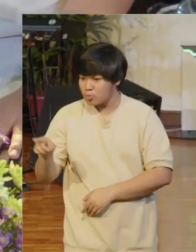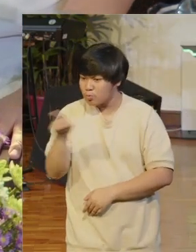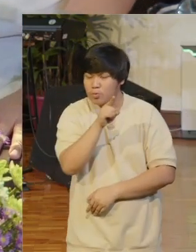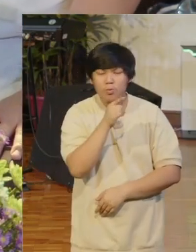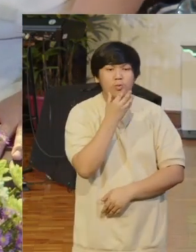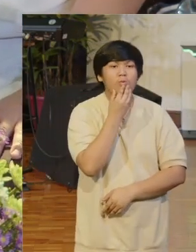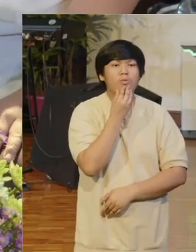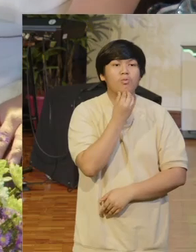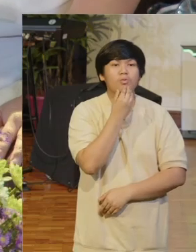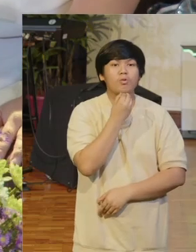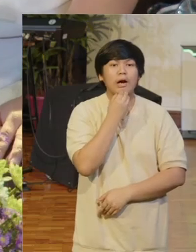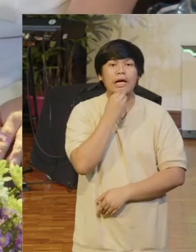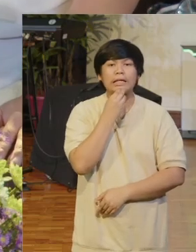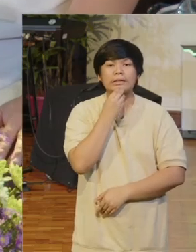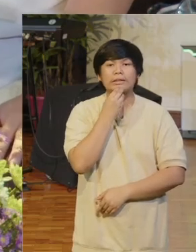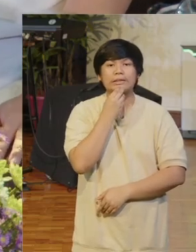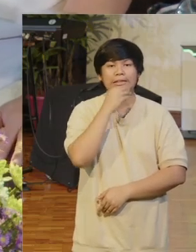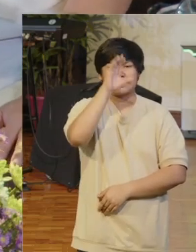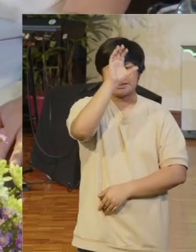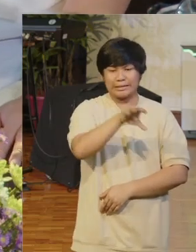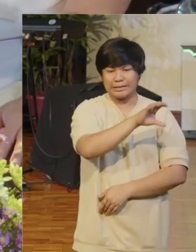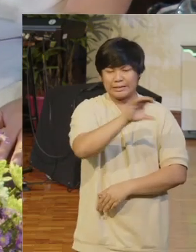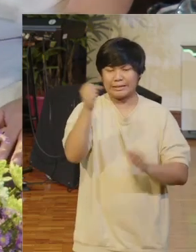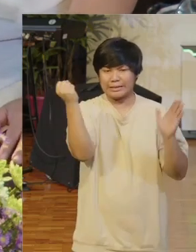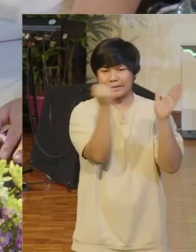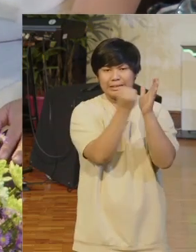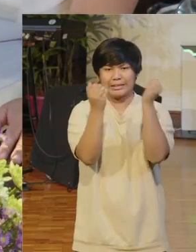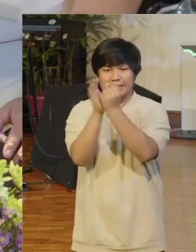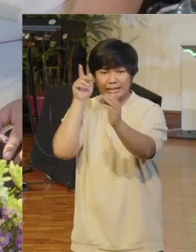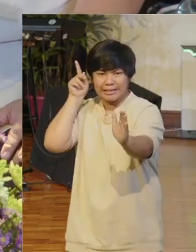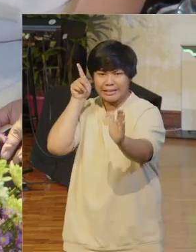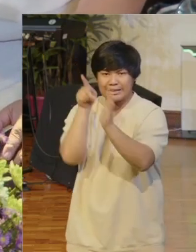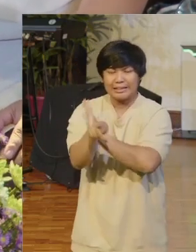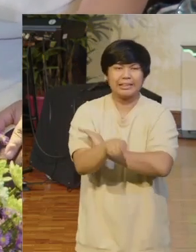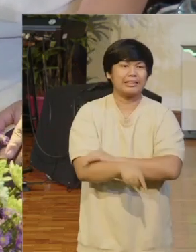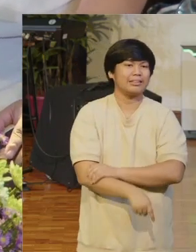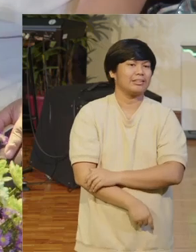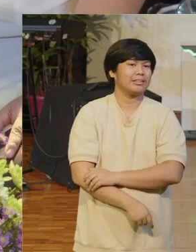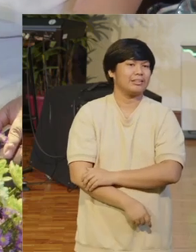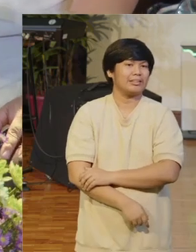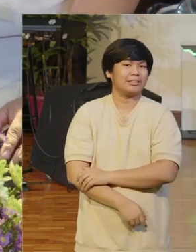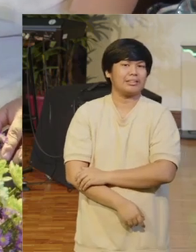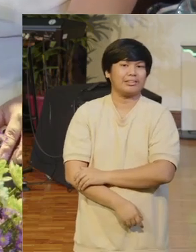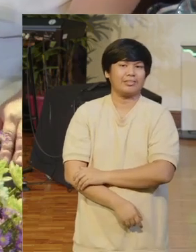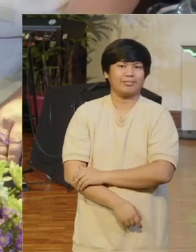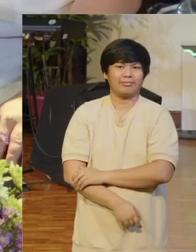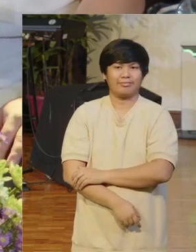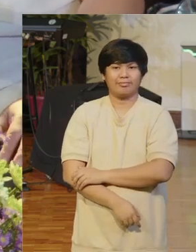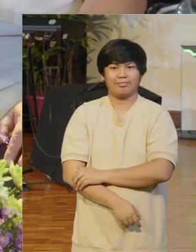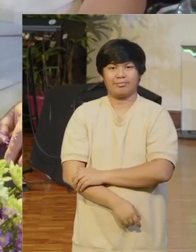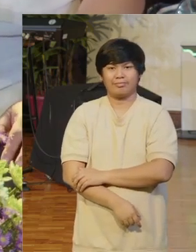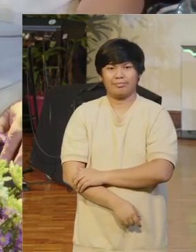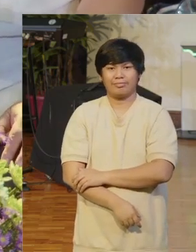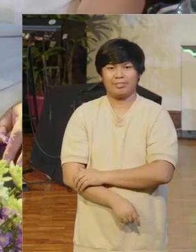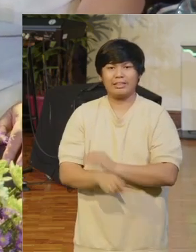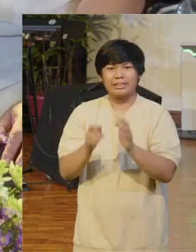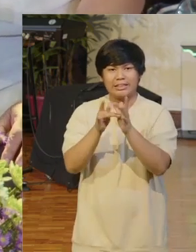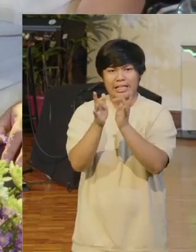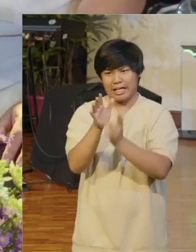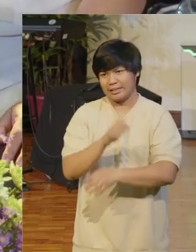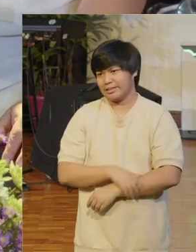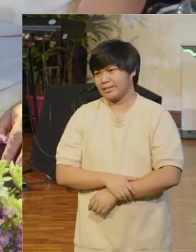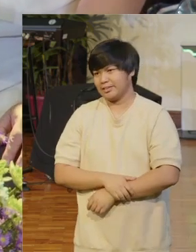You crucified and killed by the hands of lawless men.